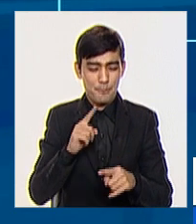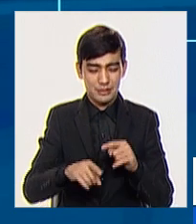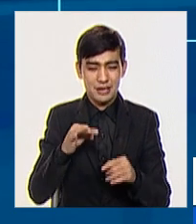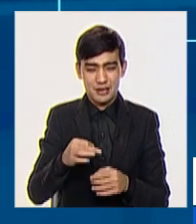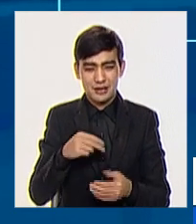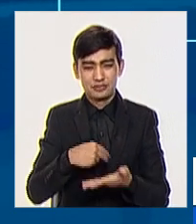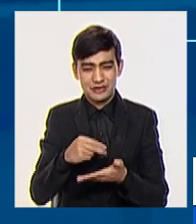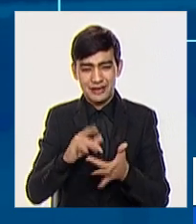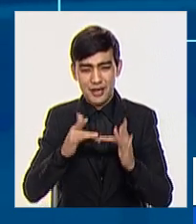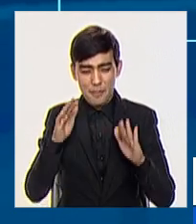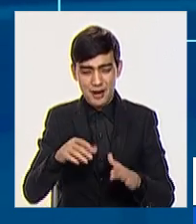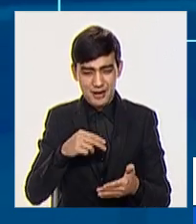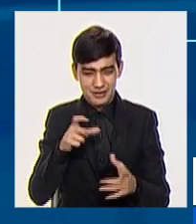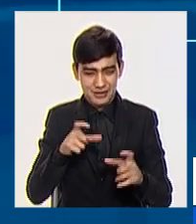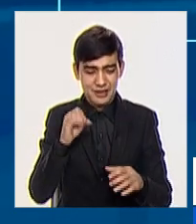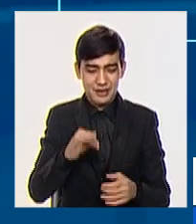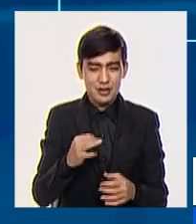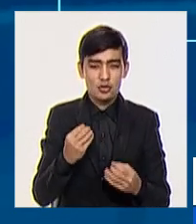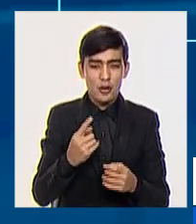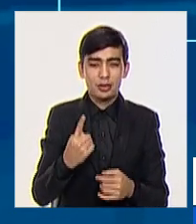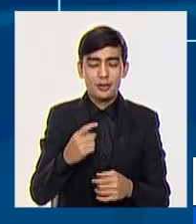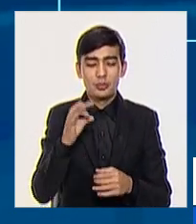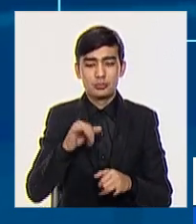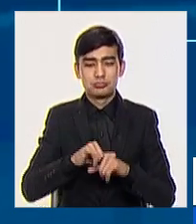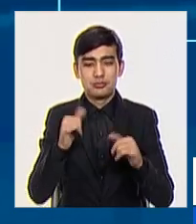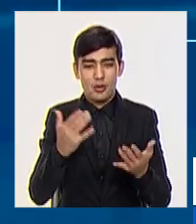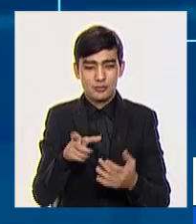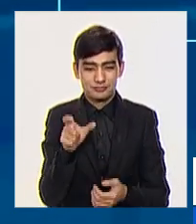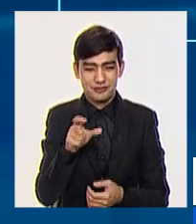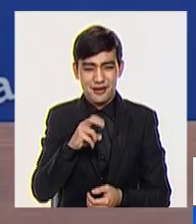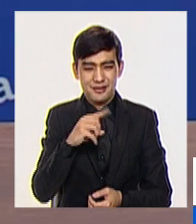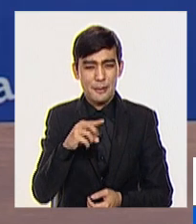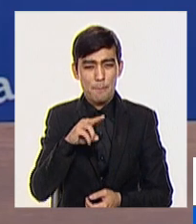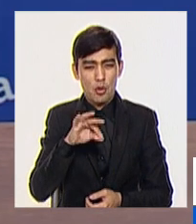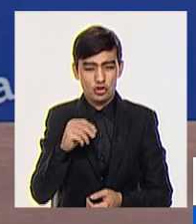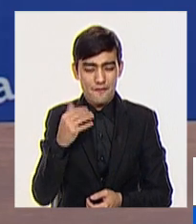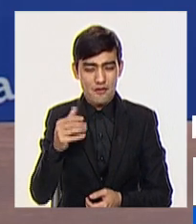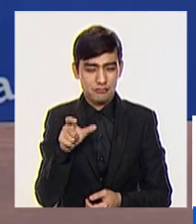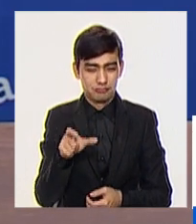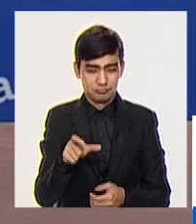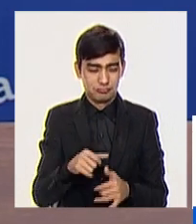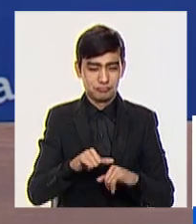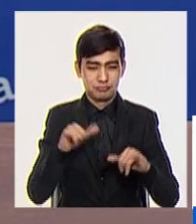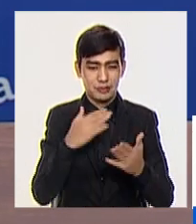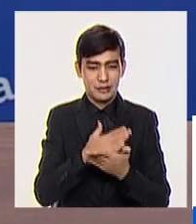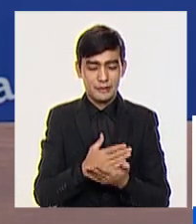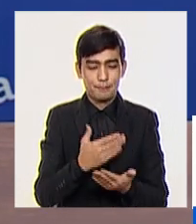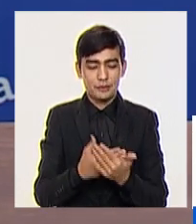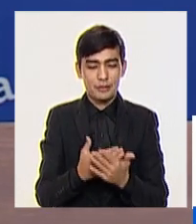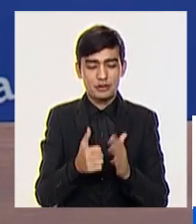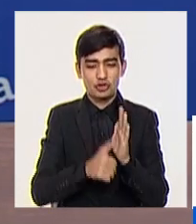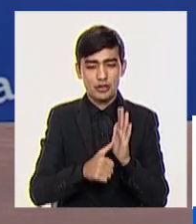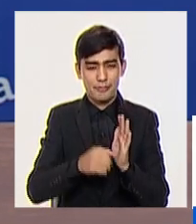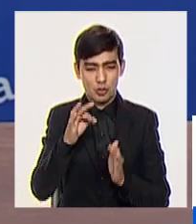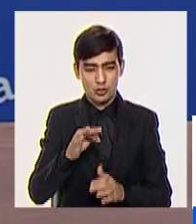отечественных интернет-магазинах. Еще один растущий сегмент – платежные карты Казпочты. Объем возрос порядком где-то на